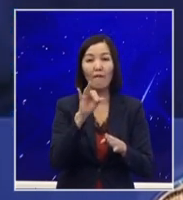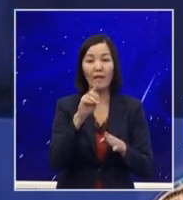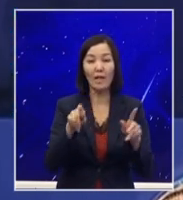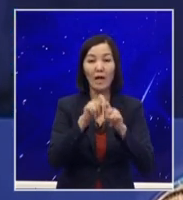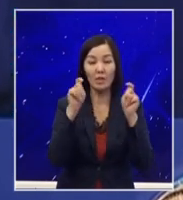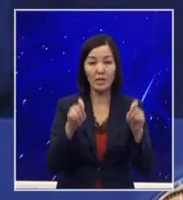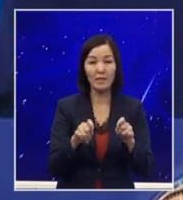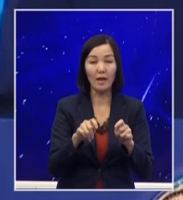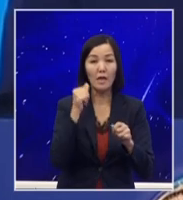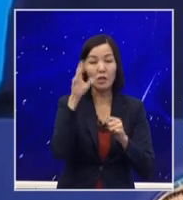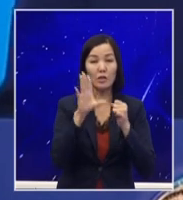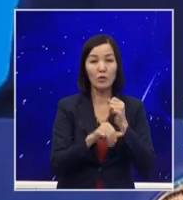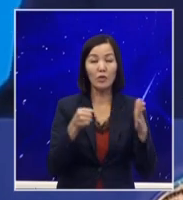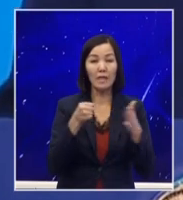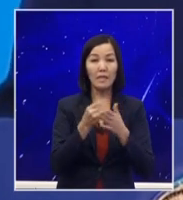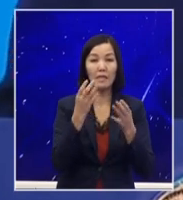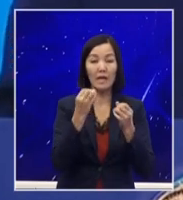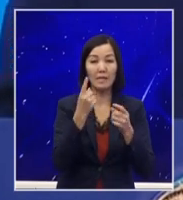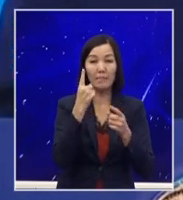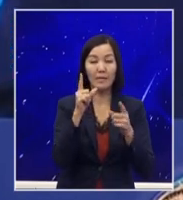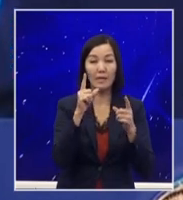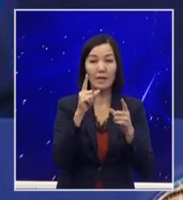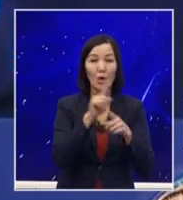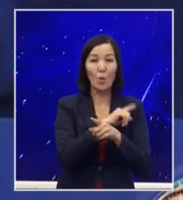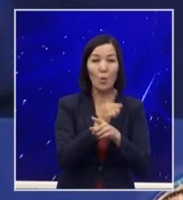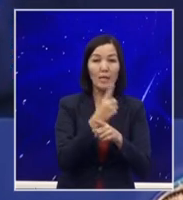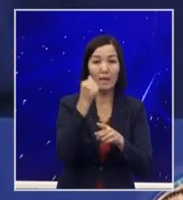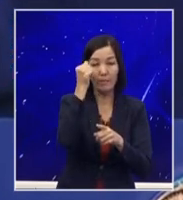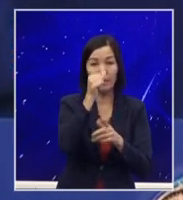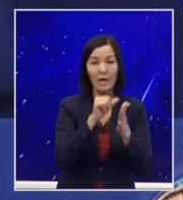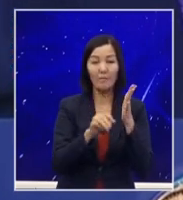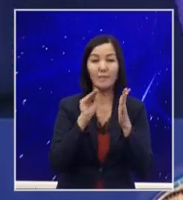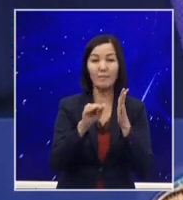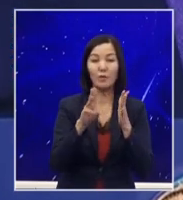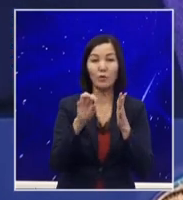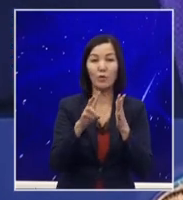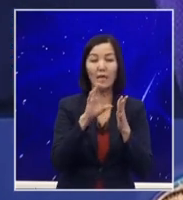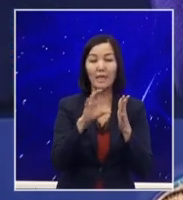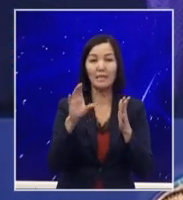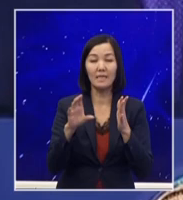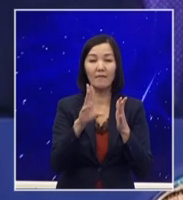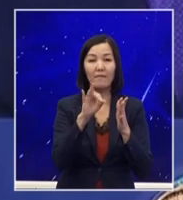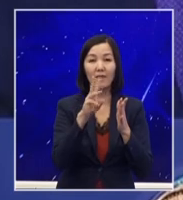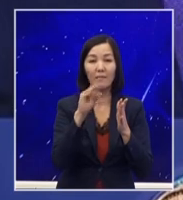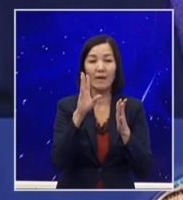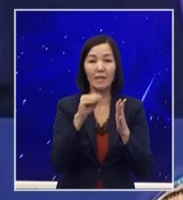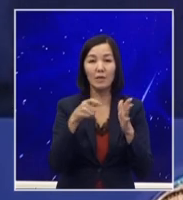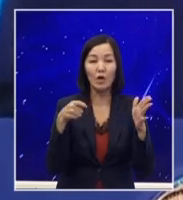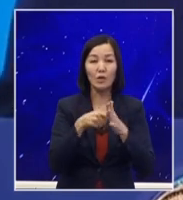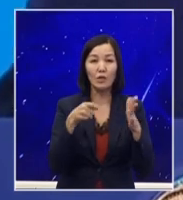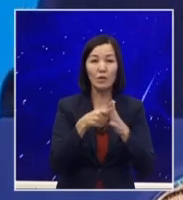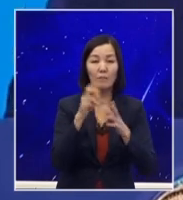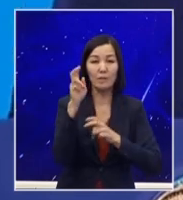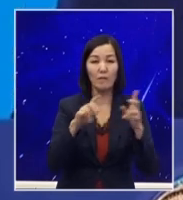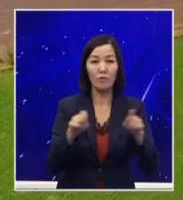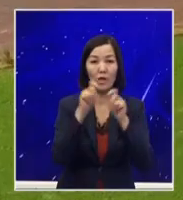қосылды. Жыл соңына дейін тағы бір нысан қуаттылығы жылына 60 мың тонналық SSI Feed Mills құрама жем зауыты